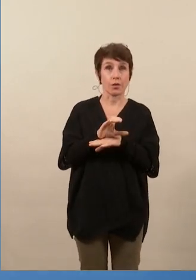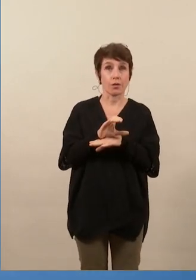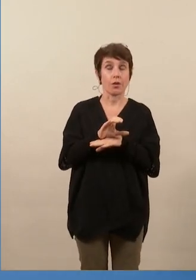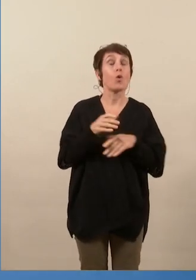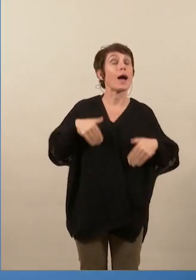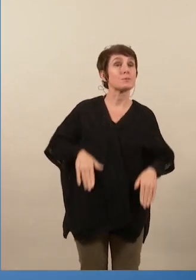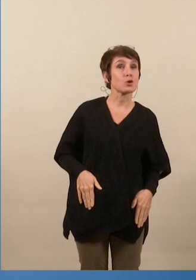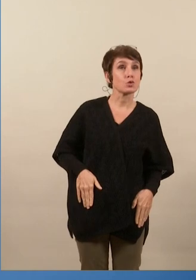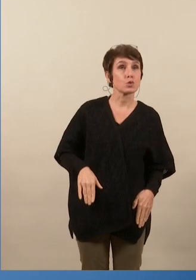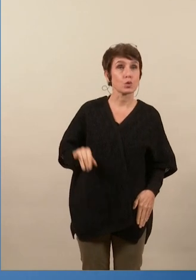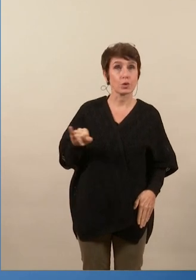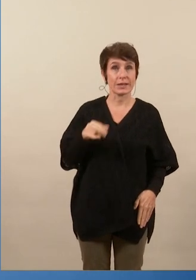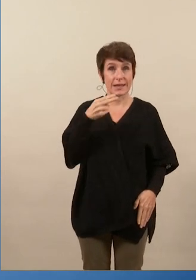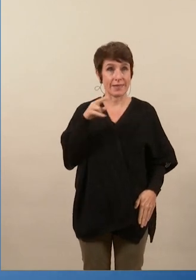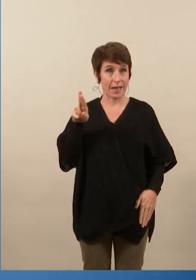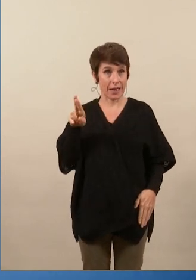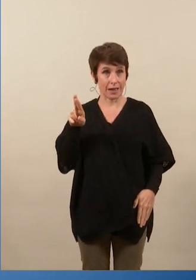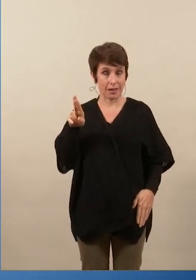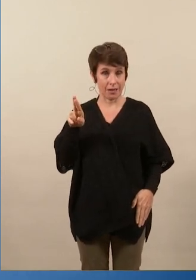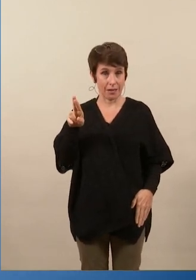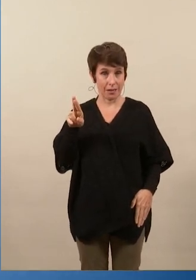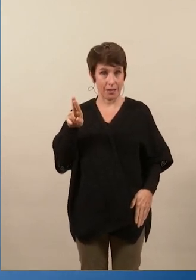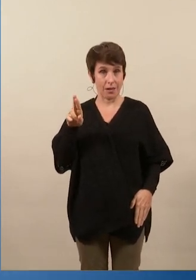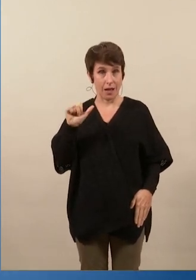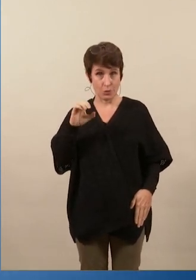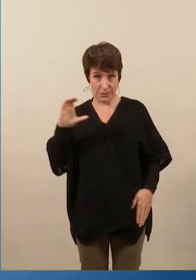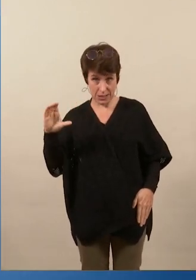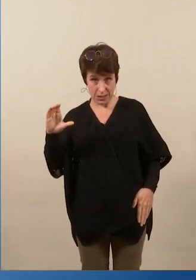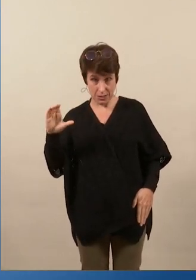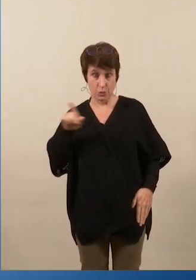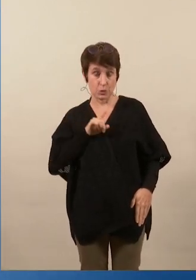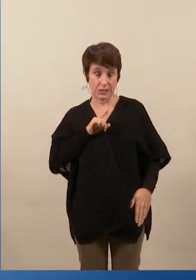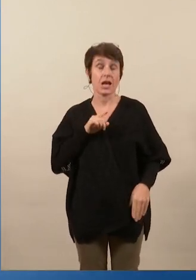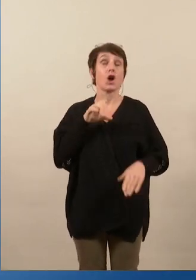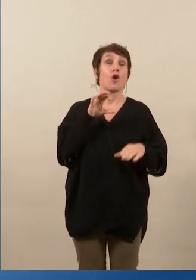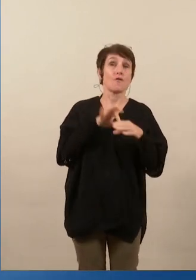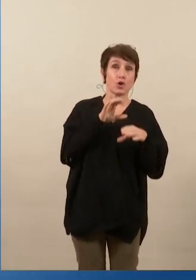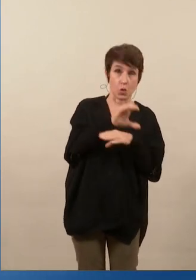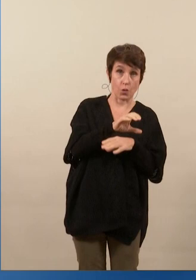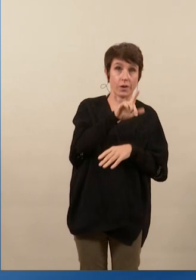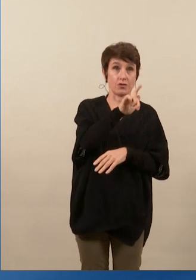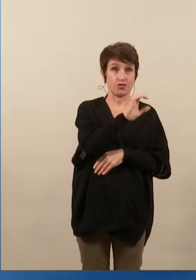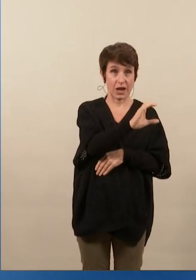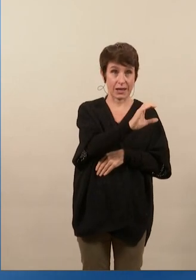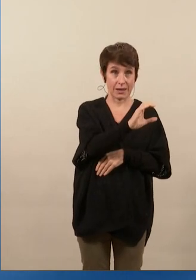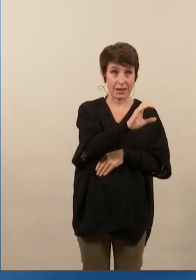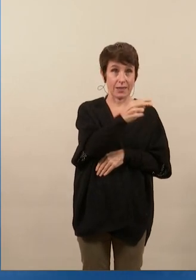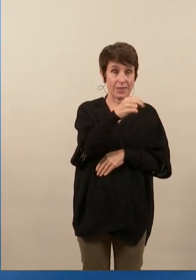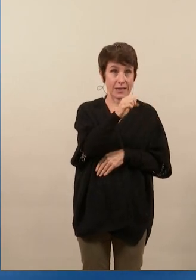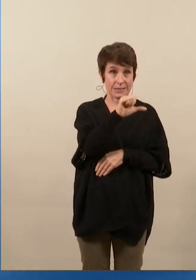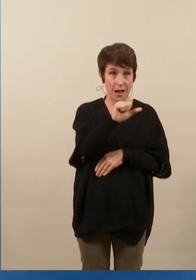de ner et d'EC qui vote contre JEC